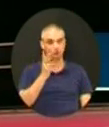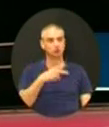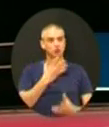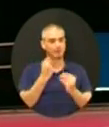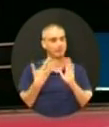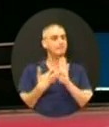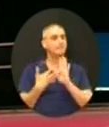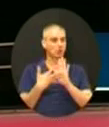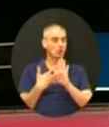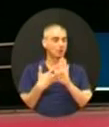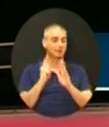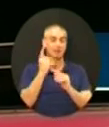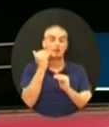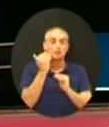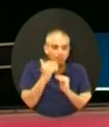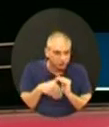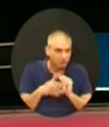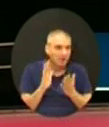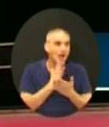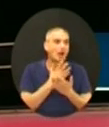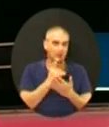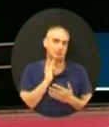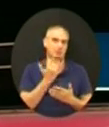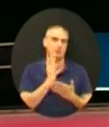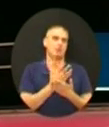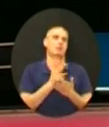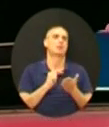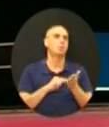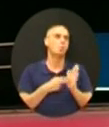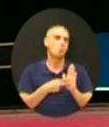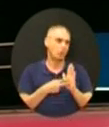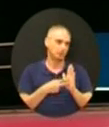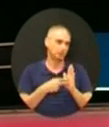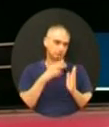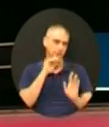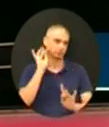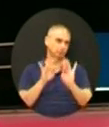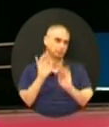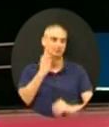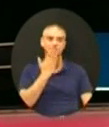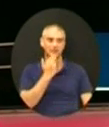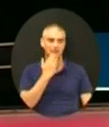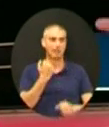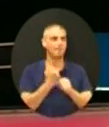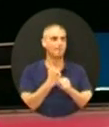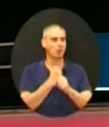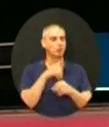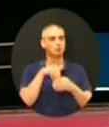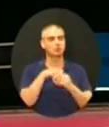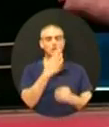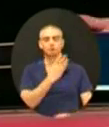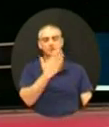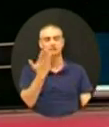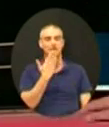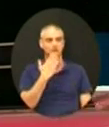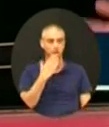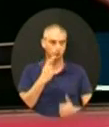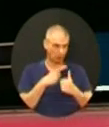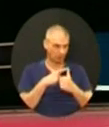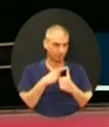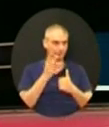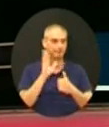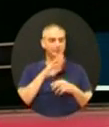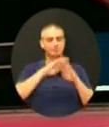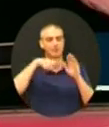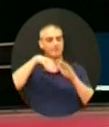הרבה ביקורת, ובסופו של דבר ההחלטה היא כן החלטה פוליטית שמבקרת את ישראל, את פעילותה במזרח ירושלים,